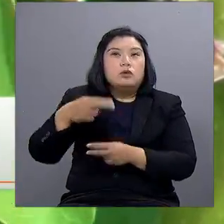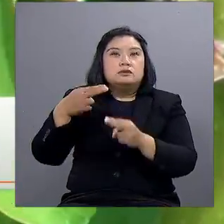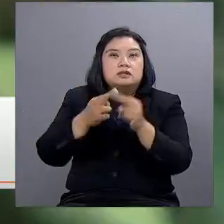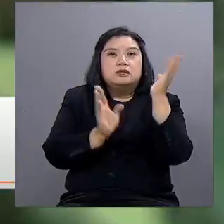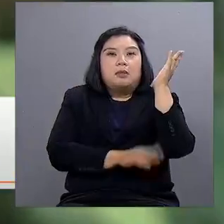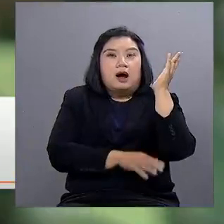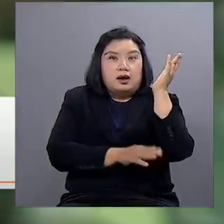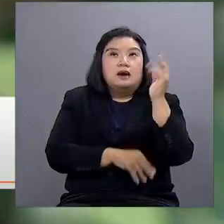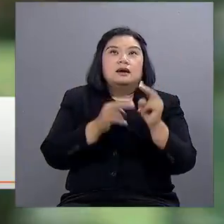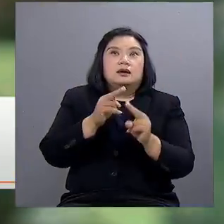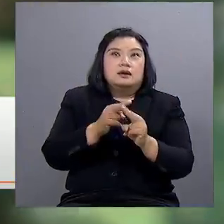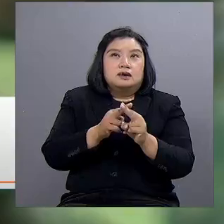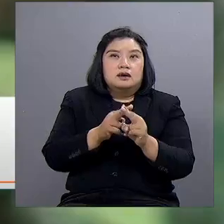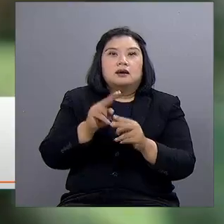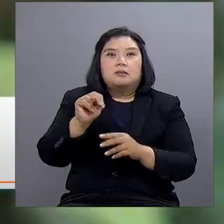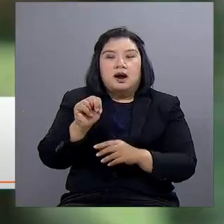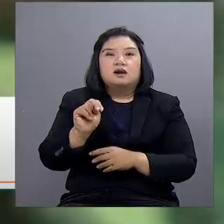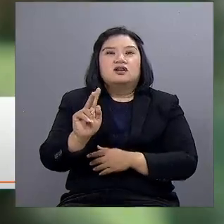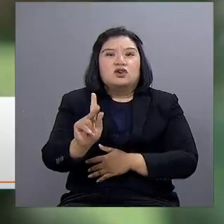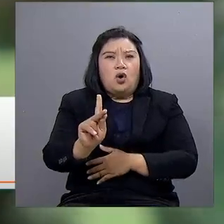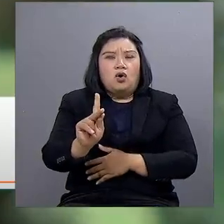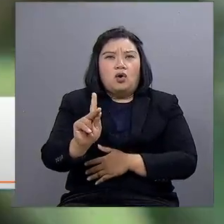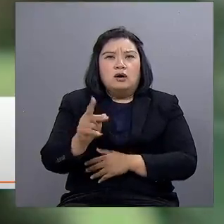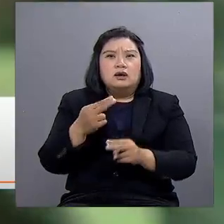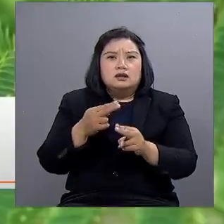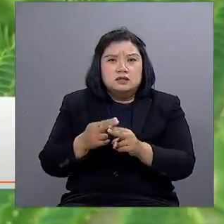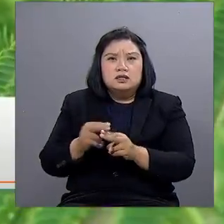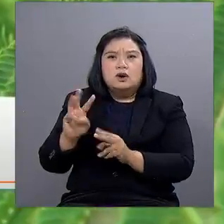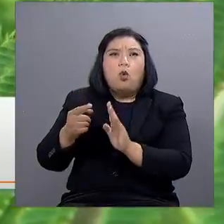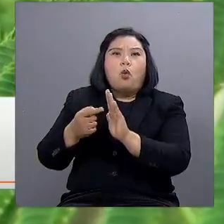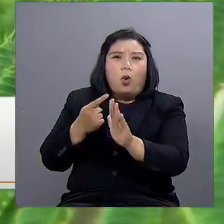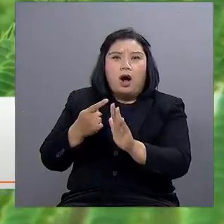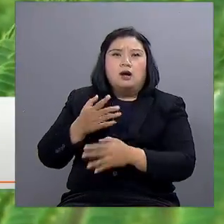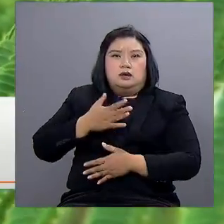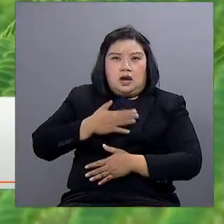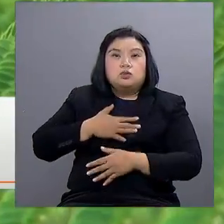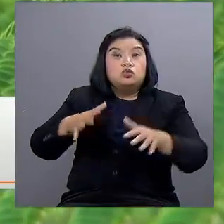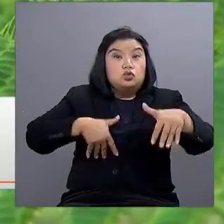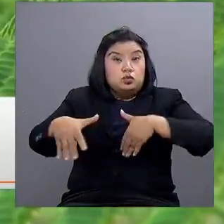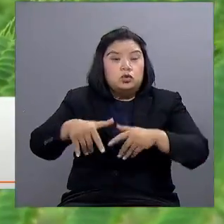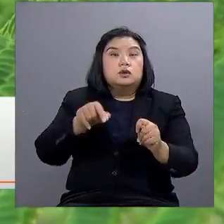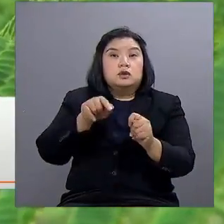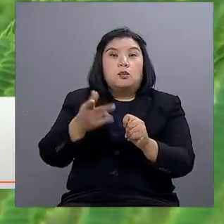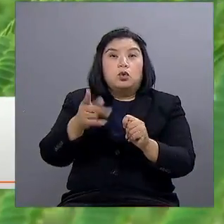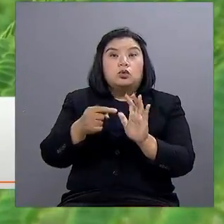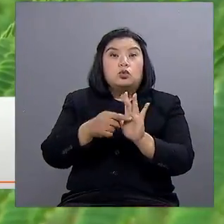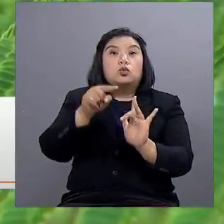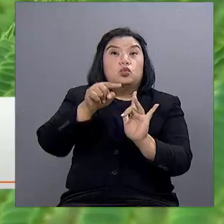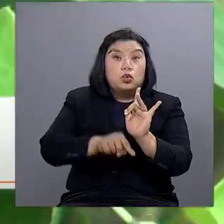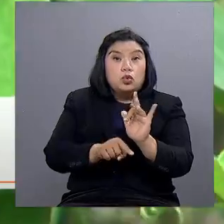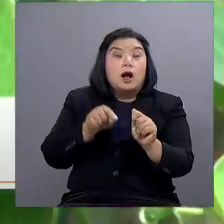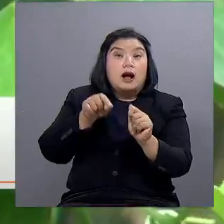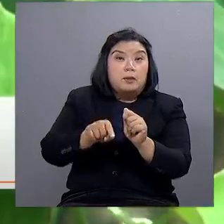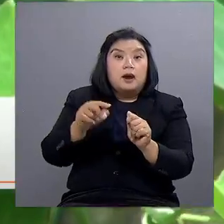ผักเนาะนะคะซึ่งคุณฮาวาหมัดอดัมชาวบ้านบ้านคูตำบลบ้านหานอำเภอบาง